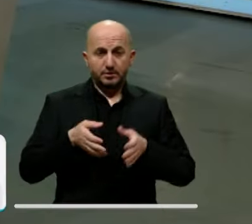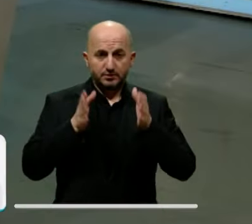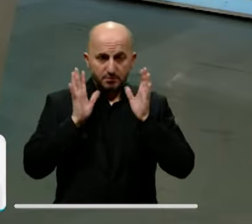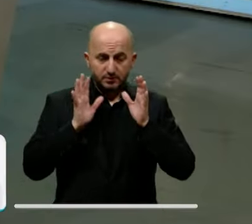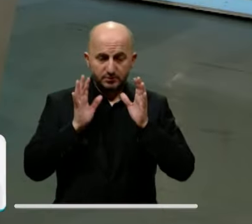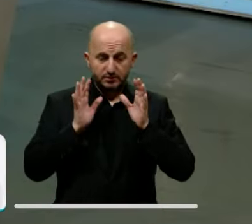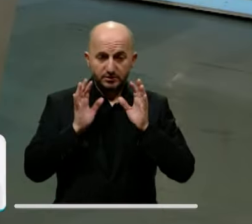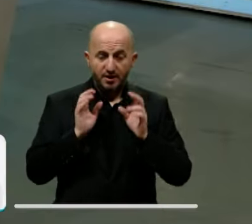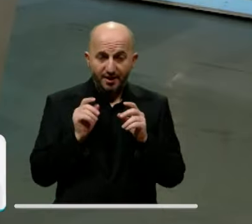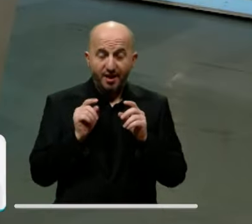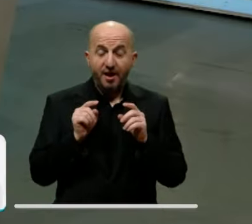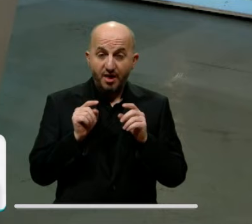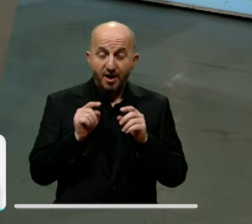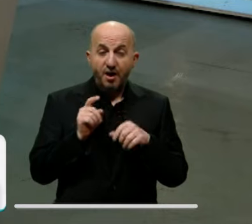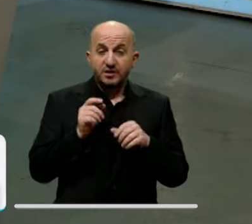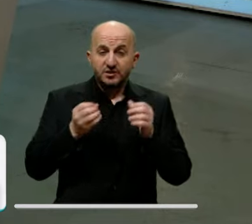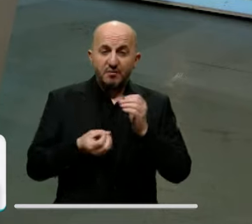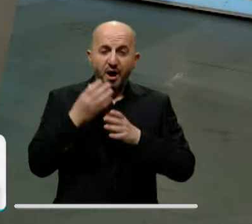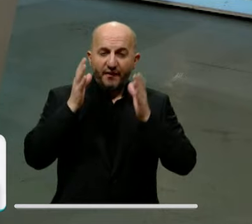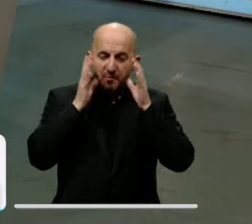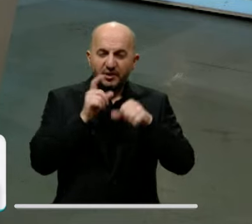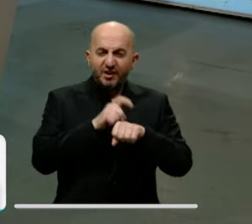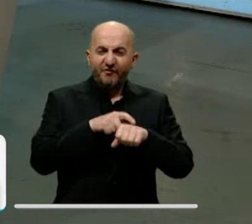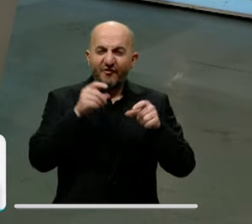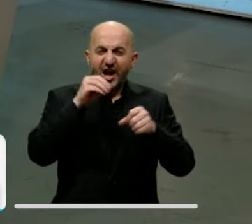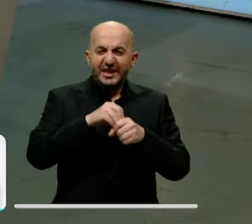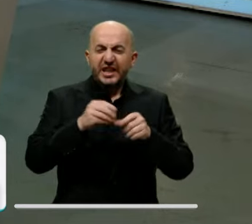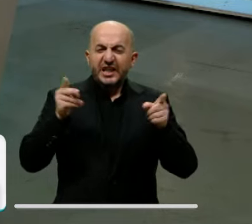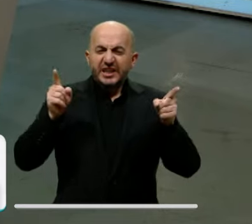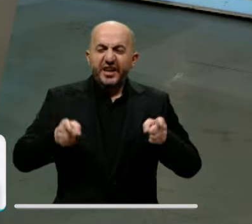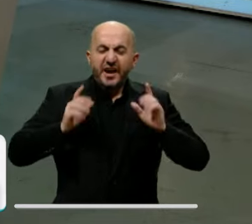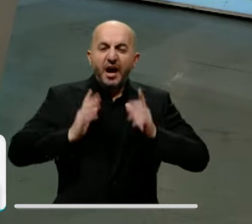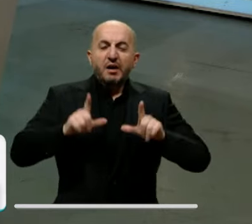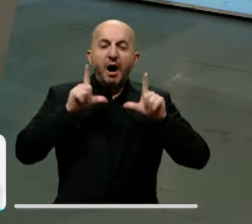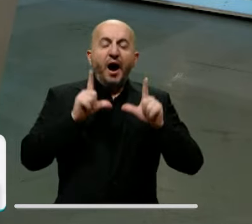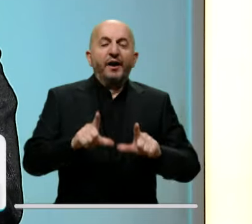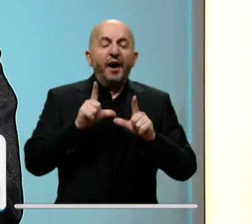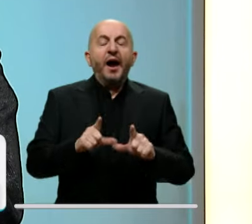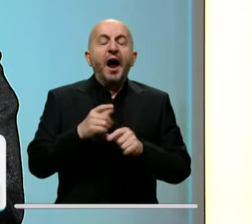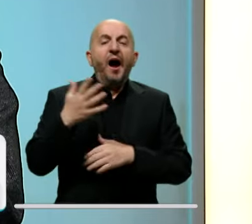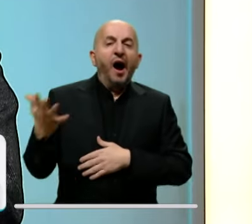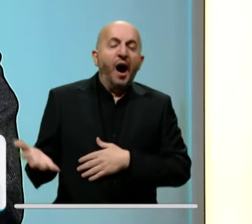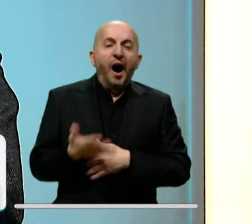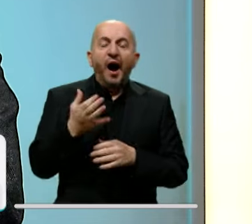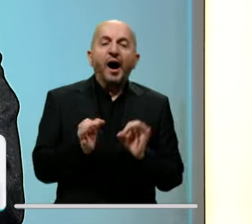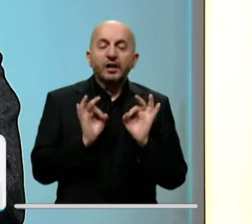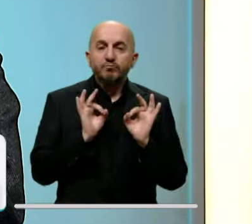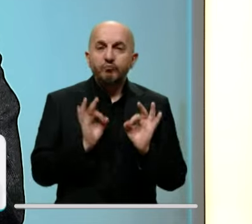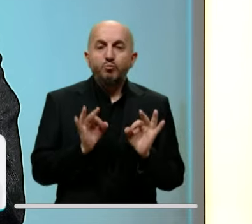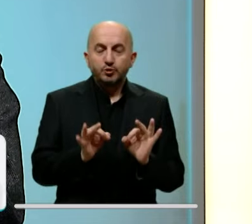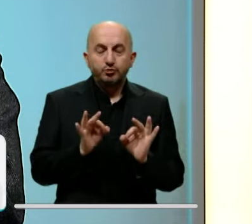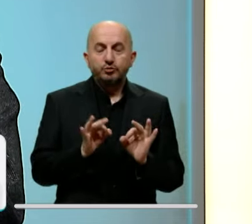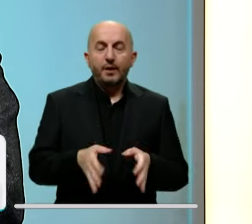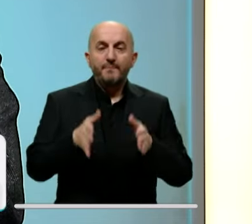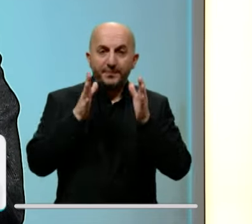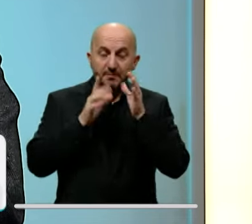sabah namazı İsa Tabii Sabah namazının vakti içeris kılmak Eee gereklidir Eee Eğer mümkünse Eee